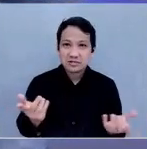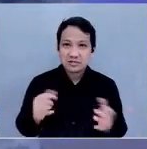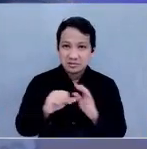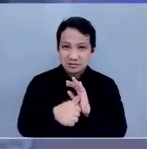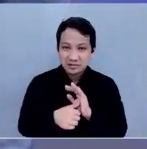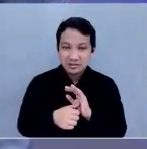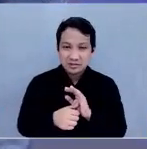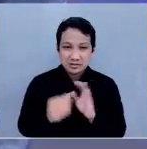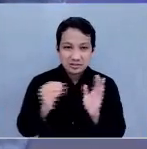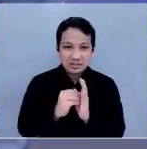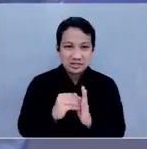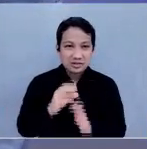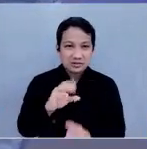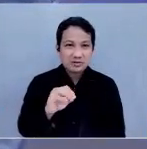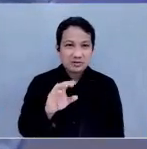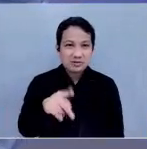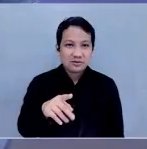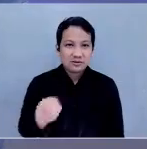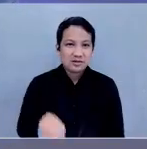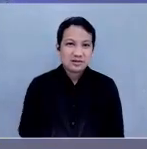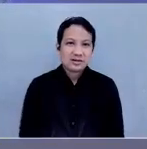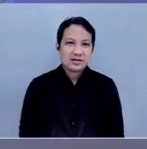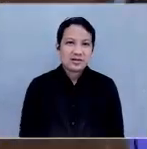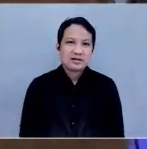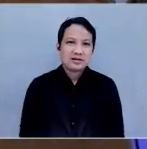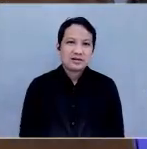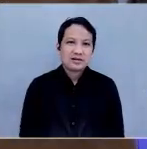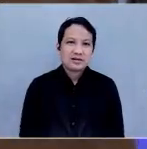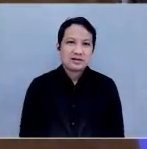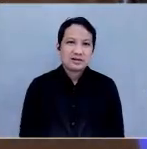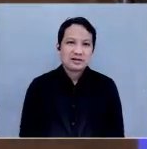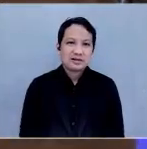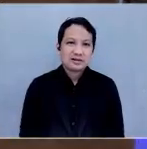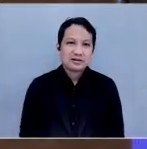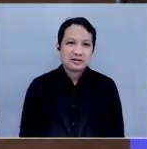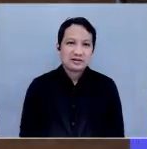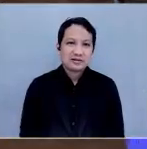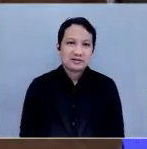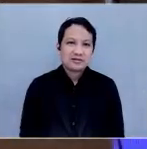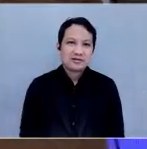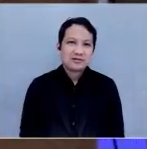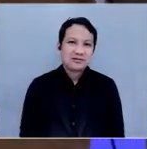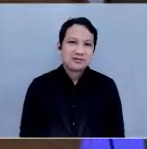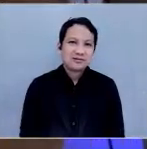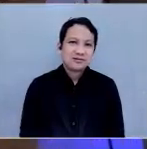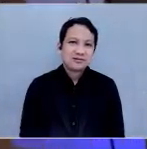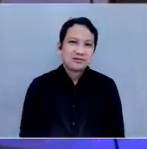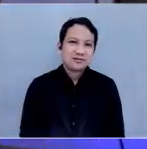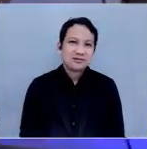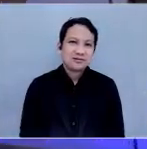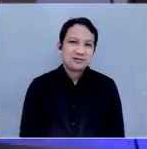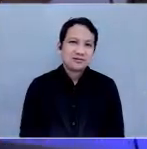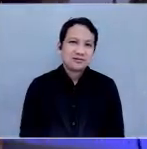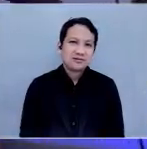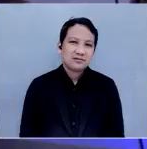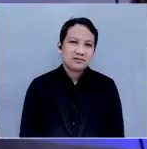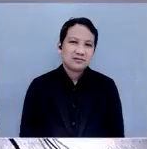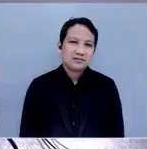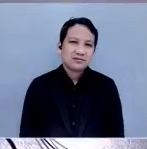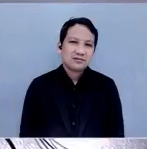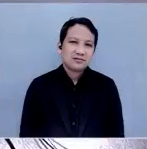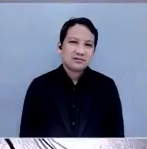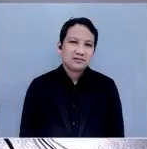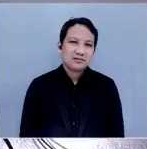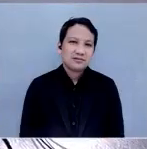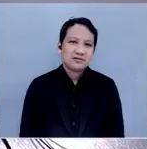industry? Yan na. Baka gusto magsalita niyo. Sige natin. Teka. Sige, Diyos. Magmuni-muni muna kayo,